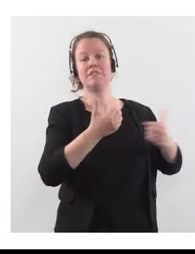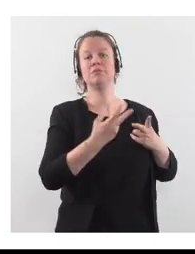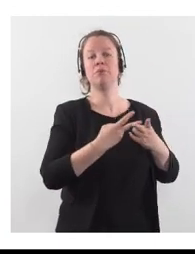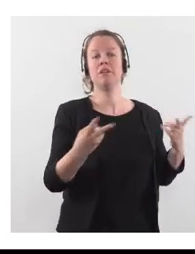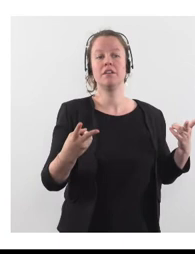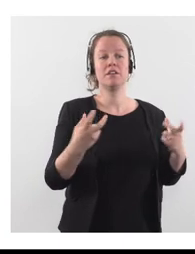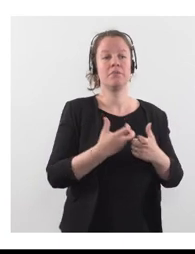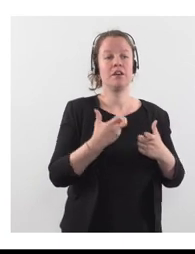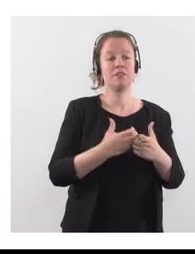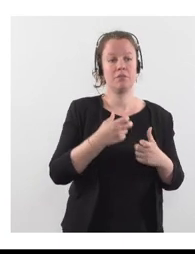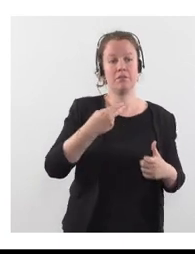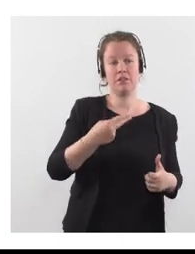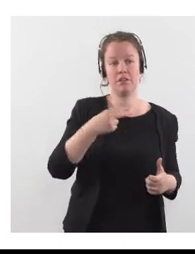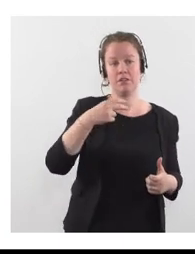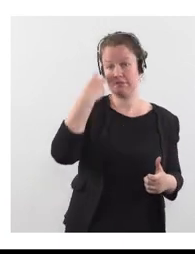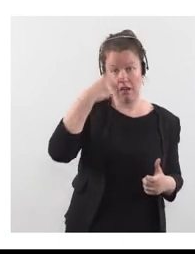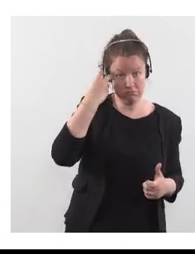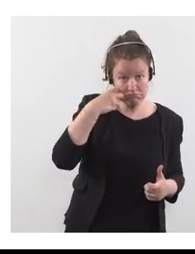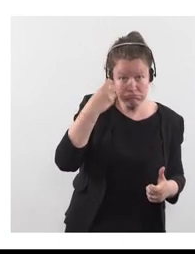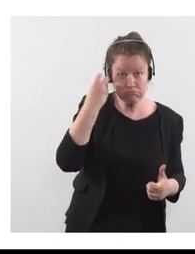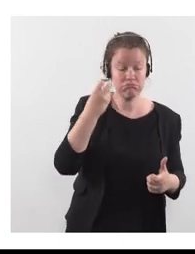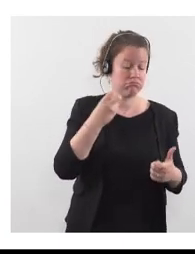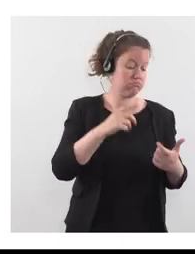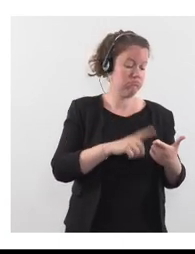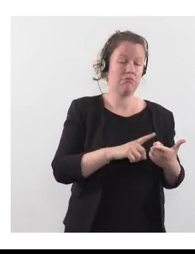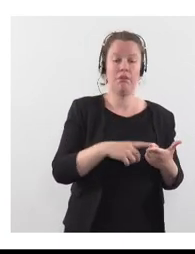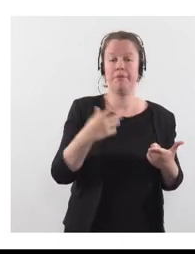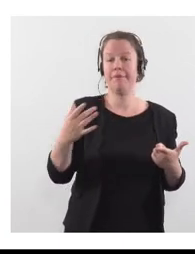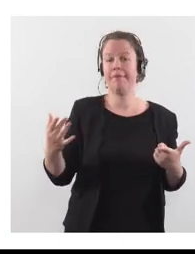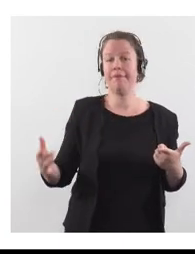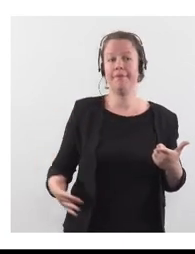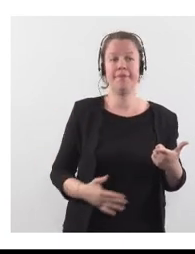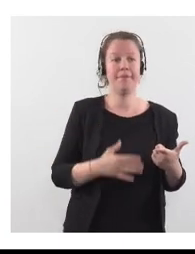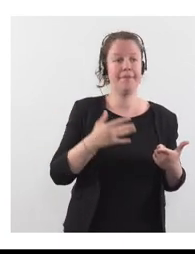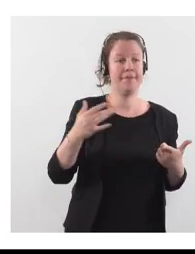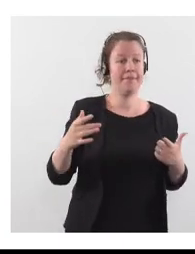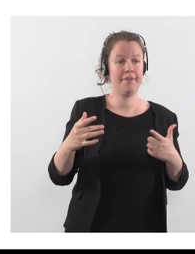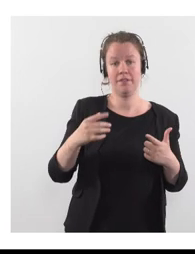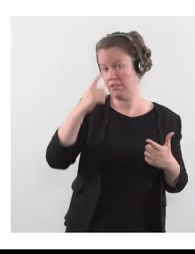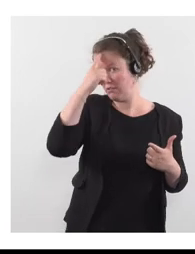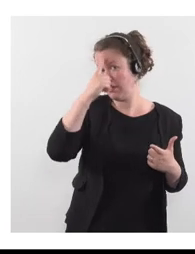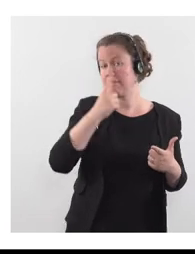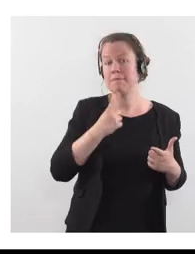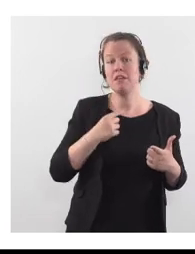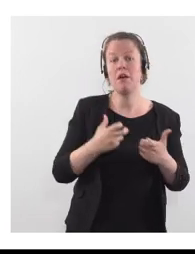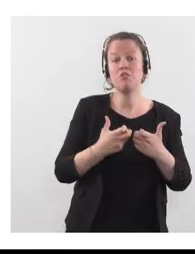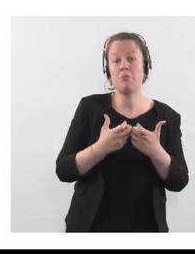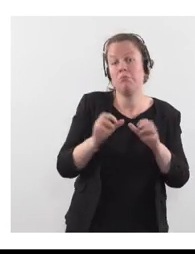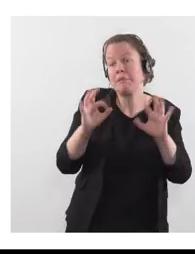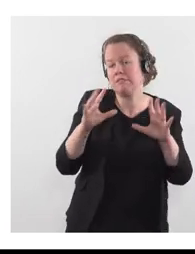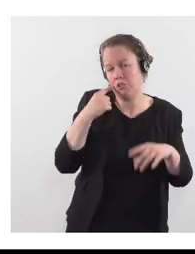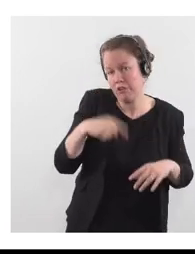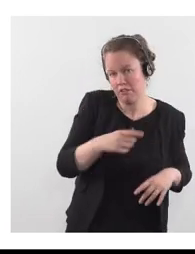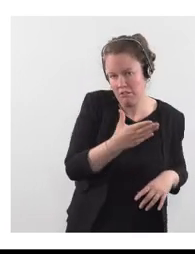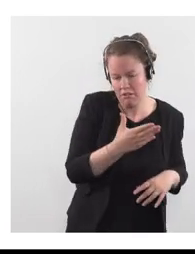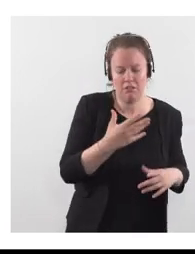à la SNCB, hein, les trains, au transport, l'équivalent de la RATP, etc., mais aussi des